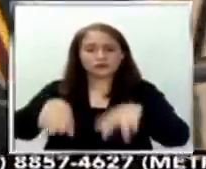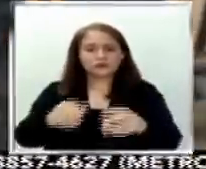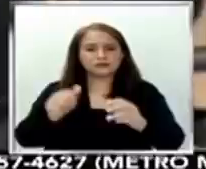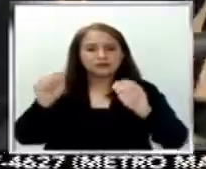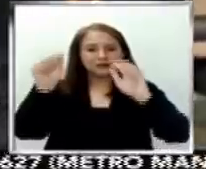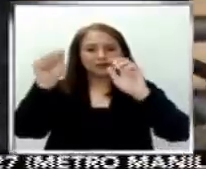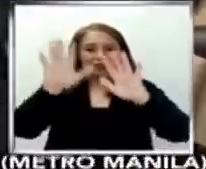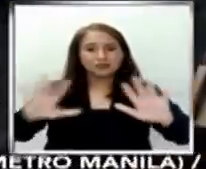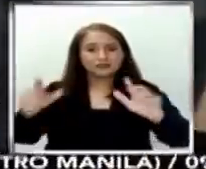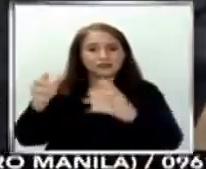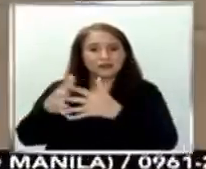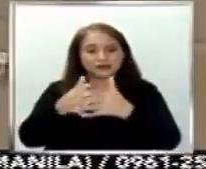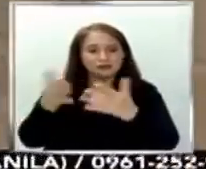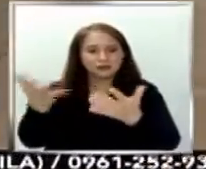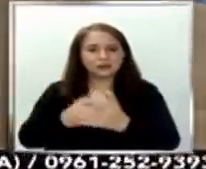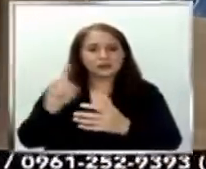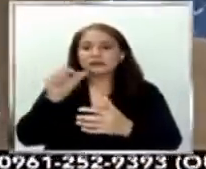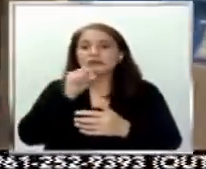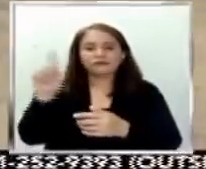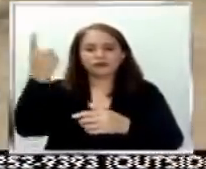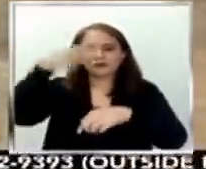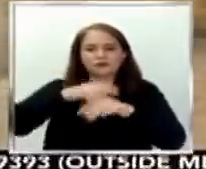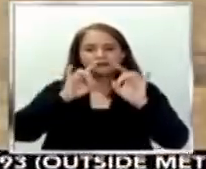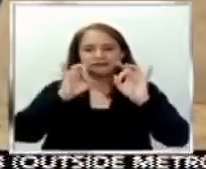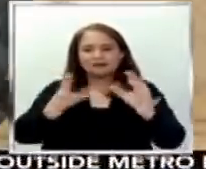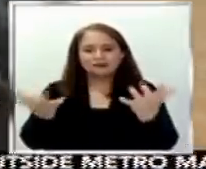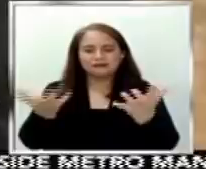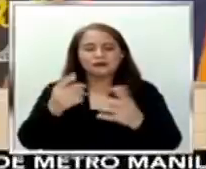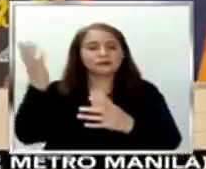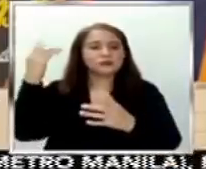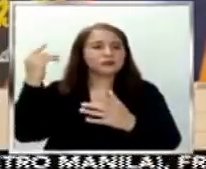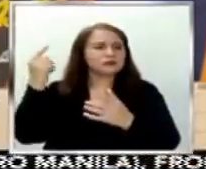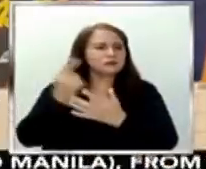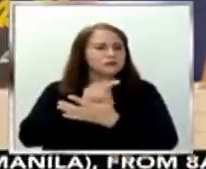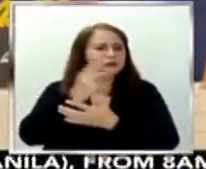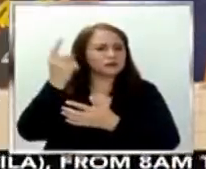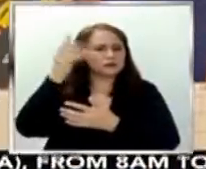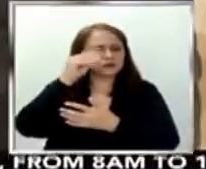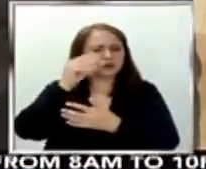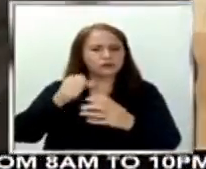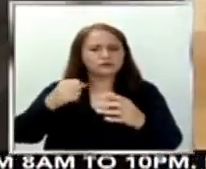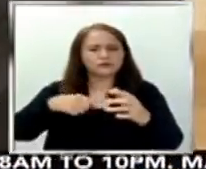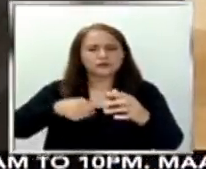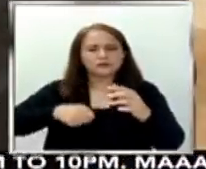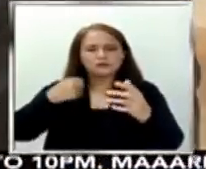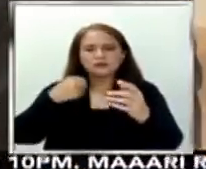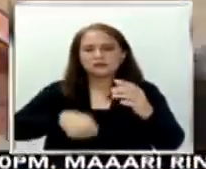unang beses na muntik na siyang mabiktima na hate crime. Nito lang nakaraan, isa rin daw lalaki ang nanipa ng mga pasahero sa loob ng tren.